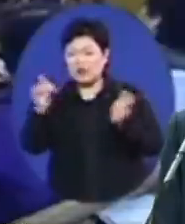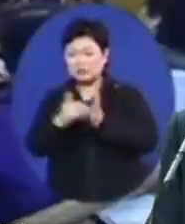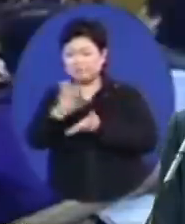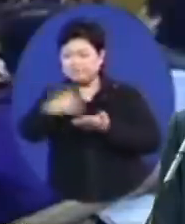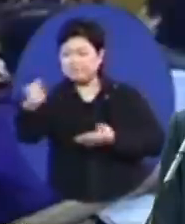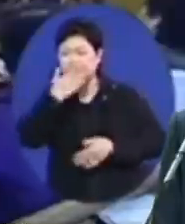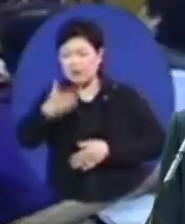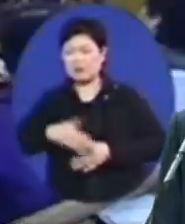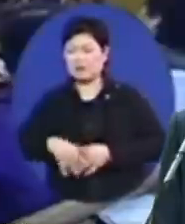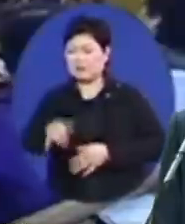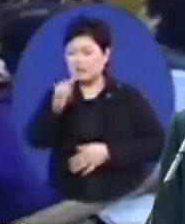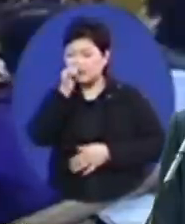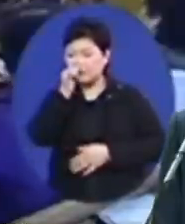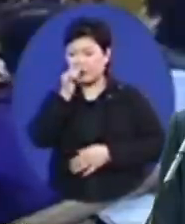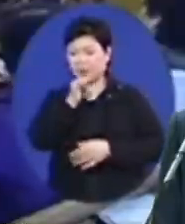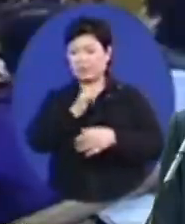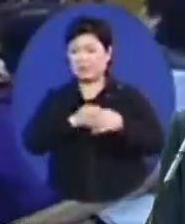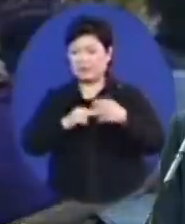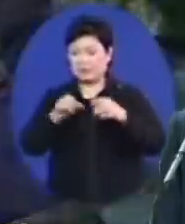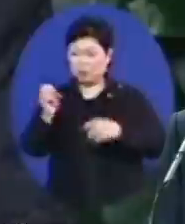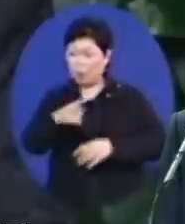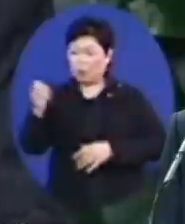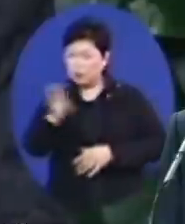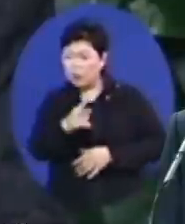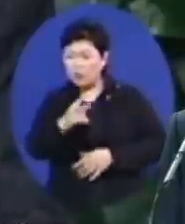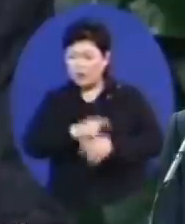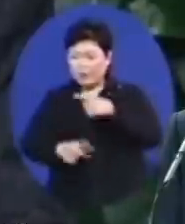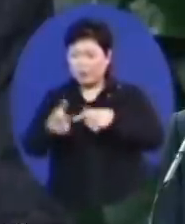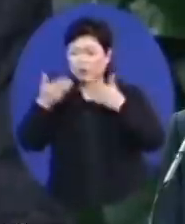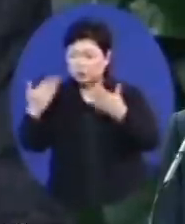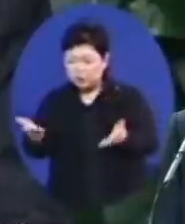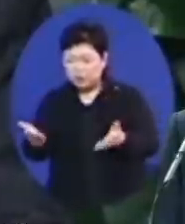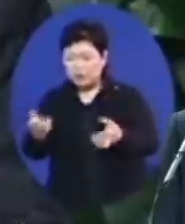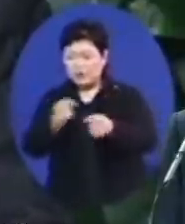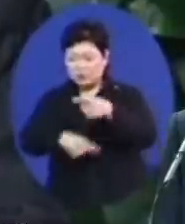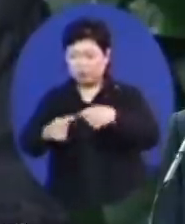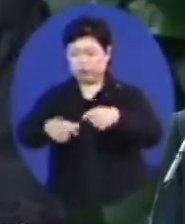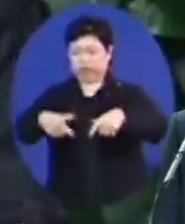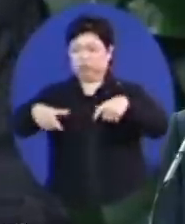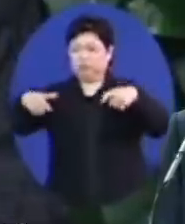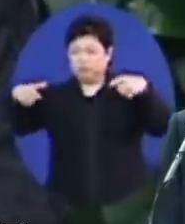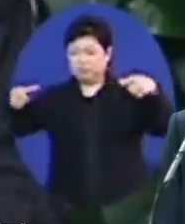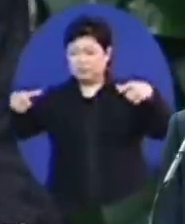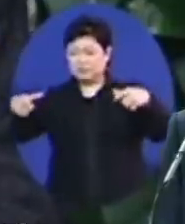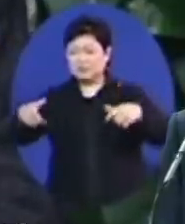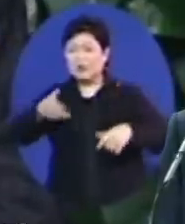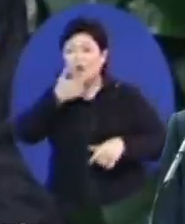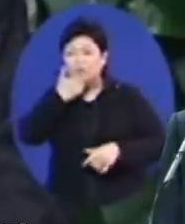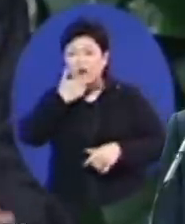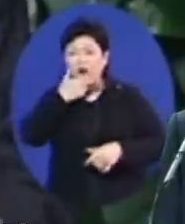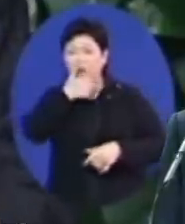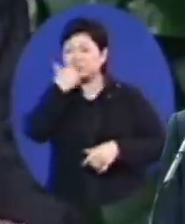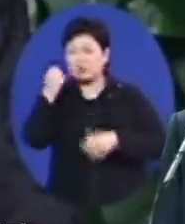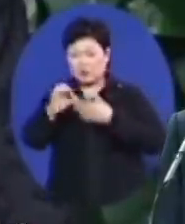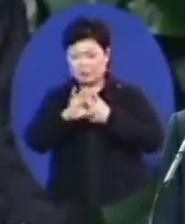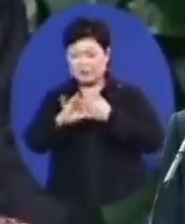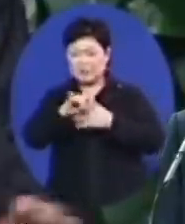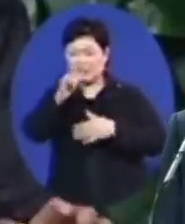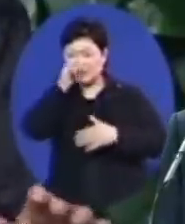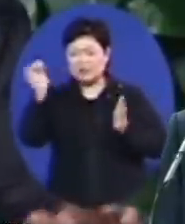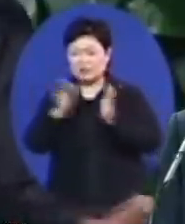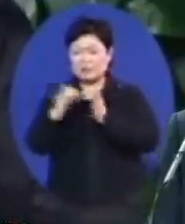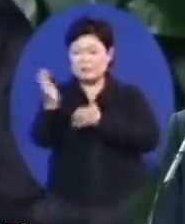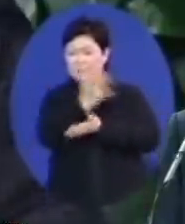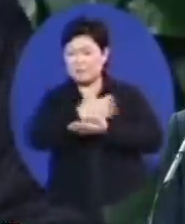있으면 자꾸 더 주어서 더 많아지게 되고 없다고 하면 있는 것조차 뺏기고